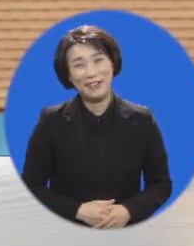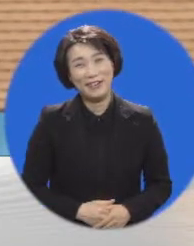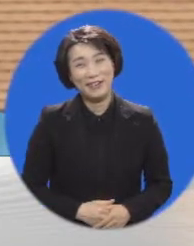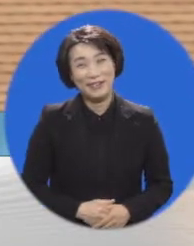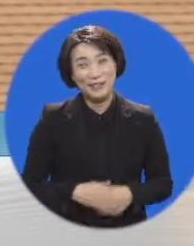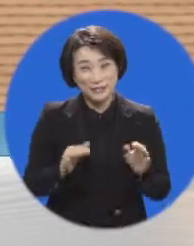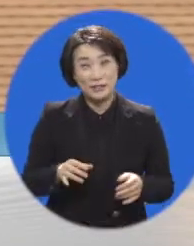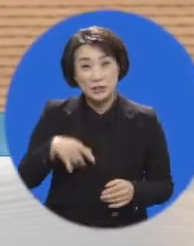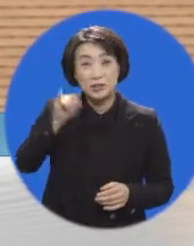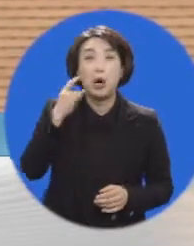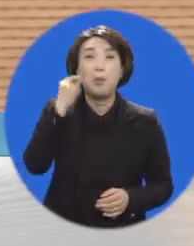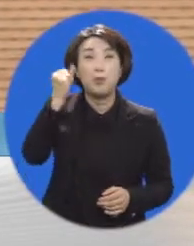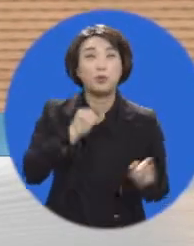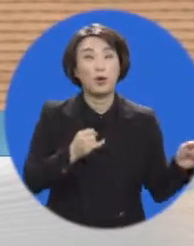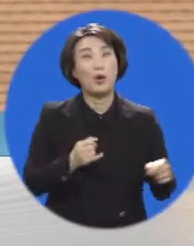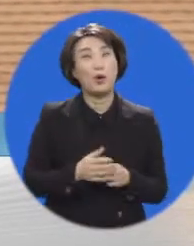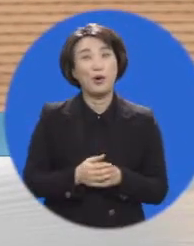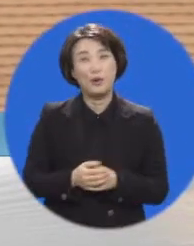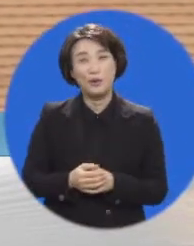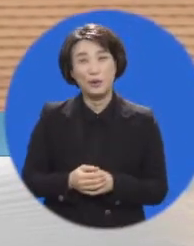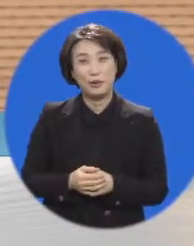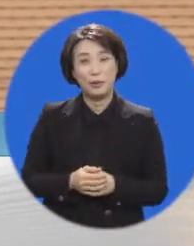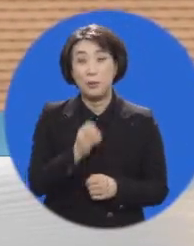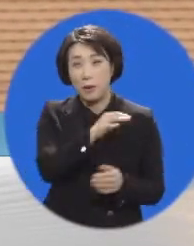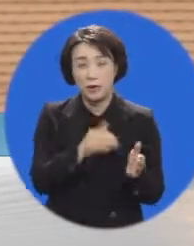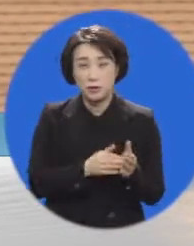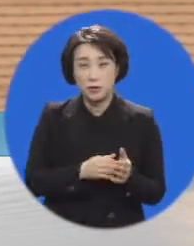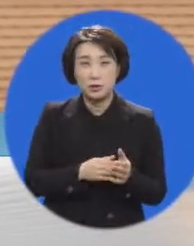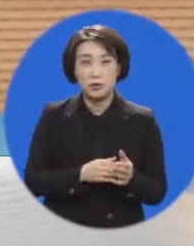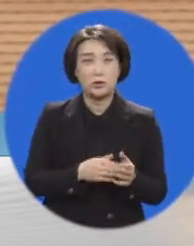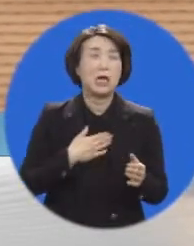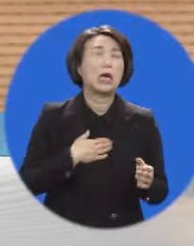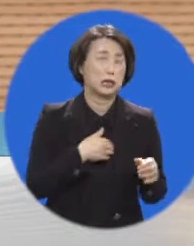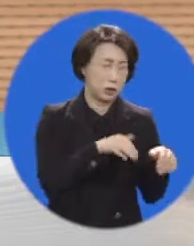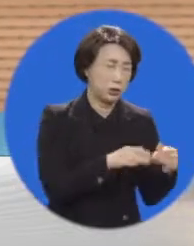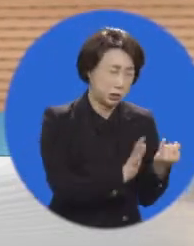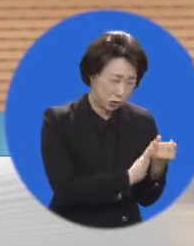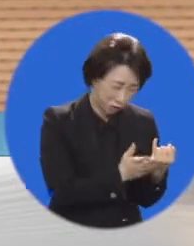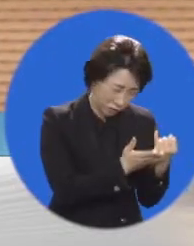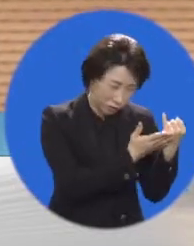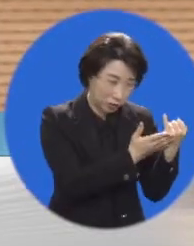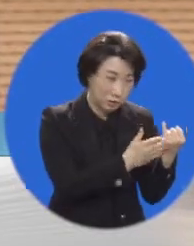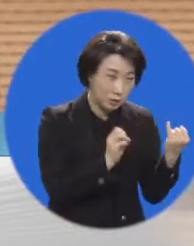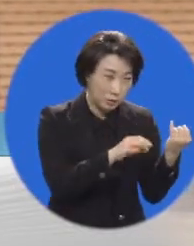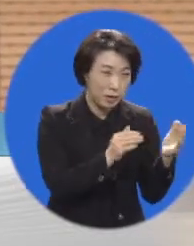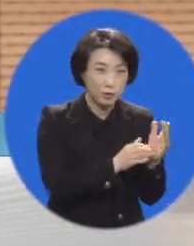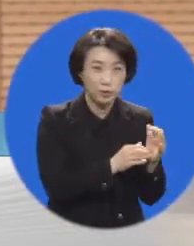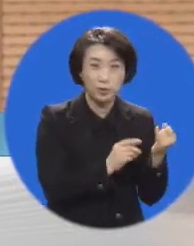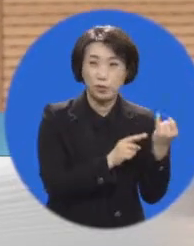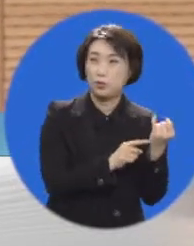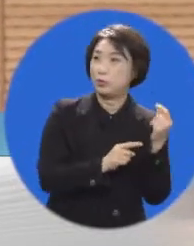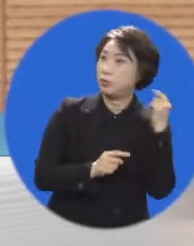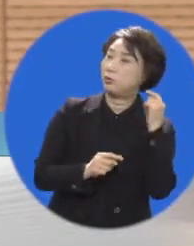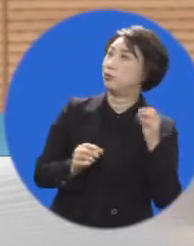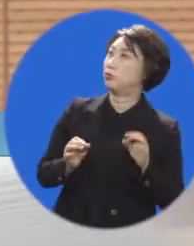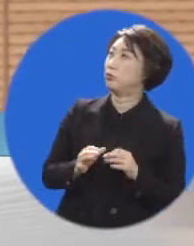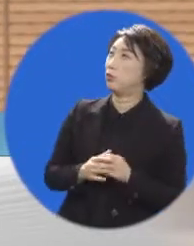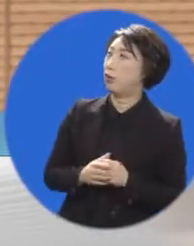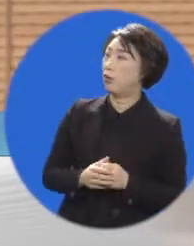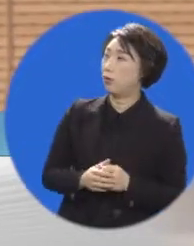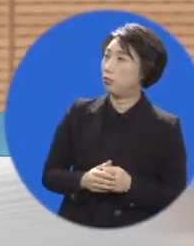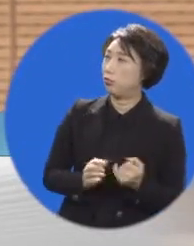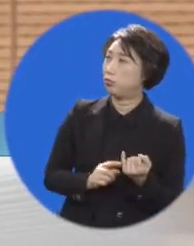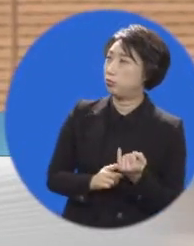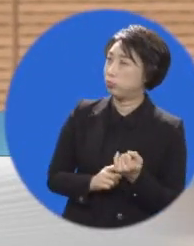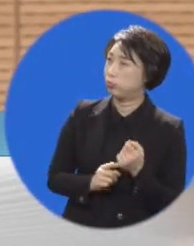얼마나 시어머니가 덕이 있어요? 내가 내 며느리 열난다 그래. 그 소리를 듣는 순간